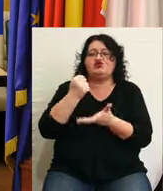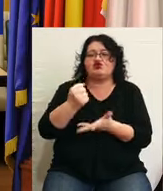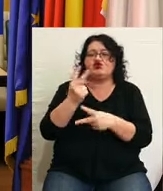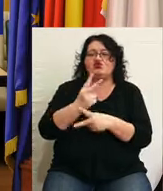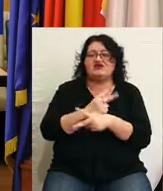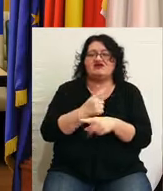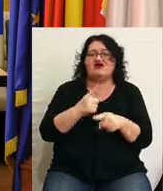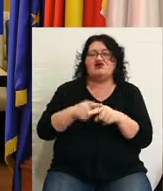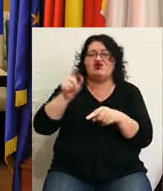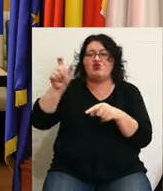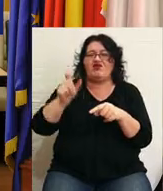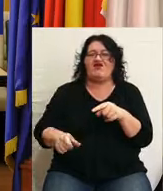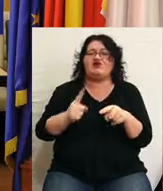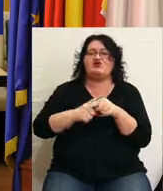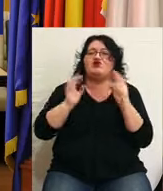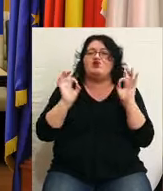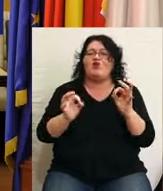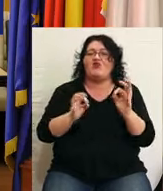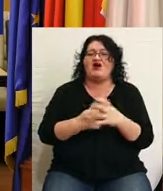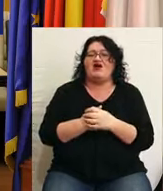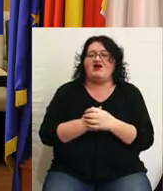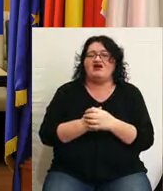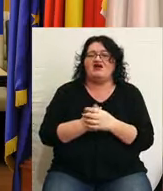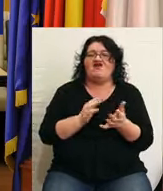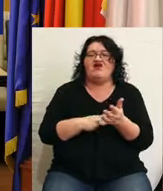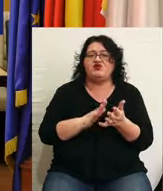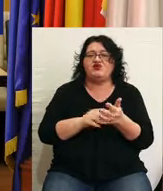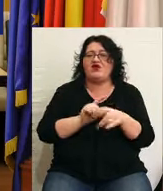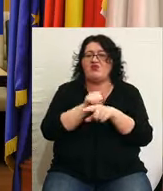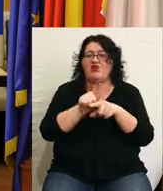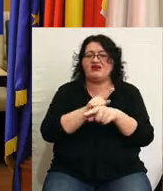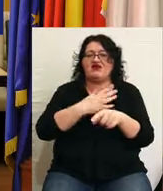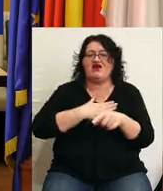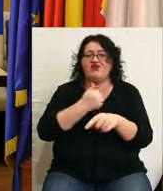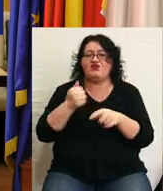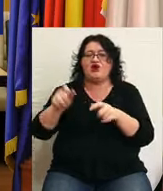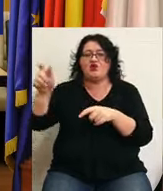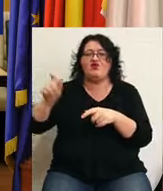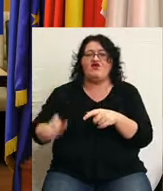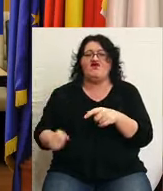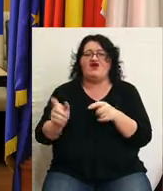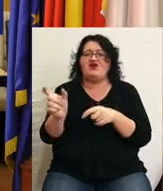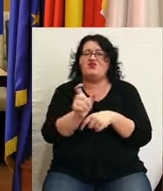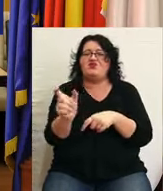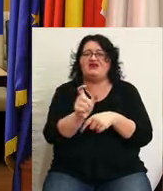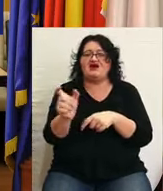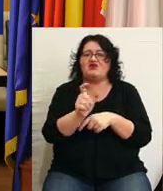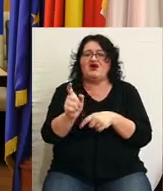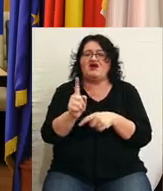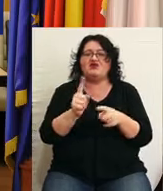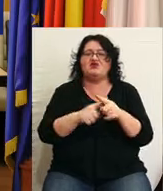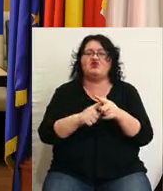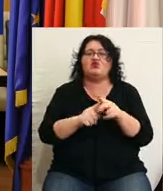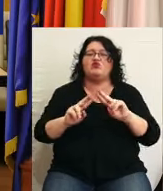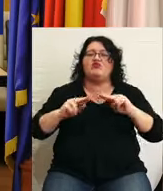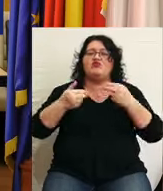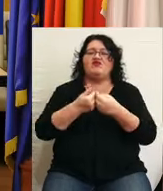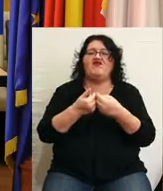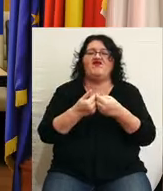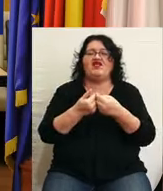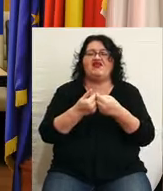stat și guvernul și bineînțeles că faptul că momentan avem doar un guvern interimar și nu un guvern cu puteri pline nu